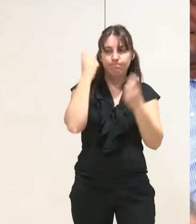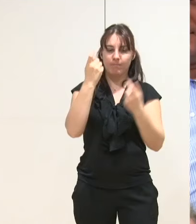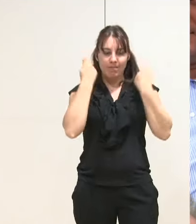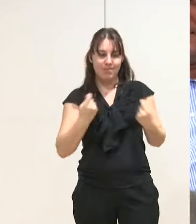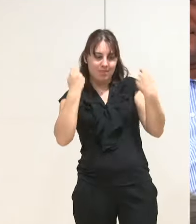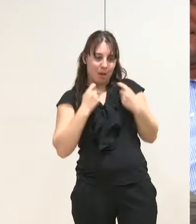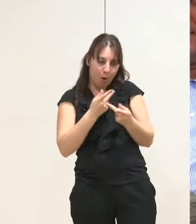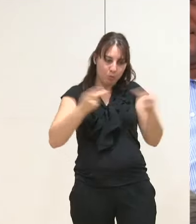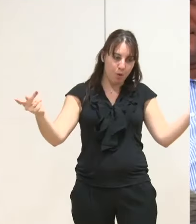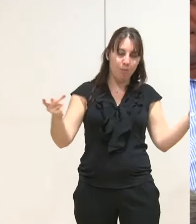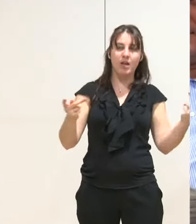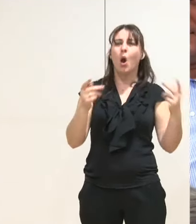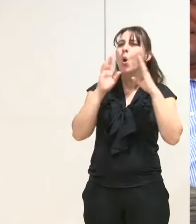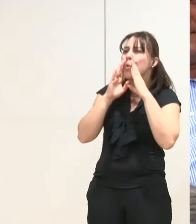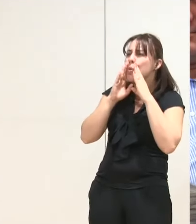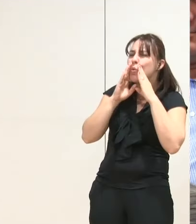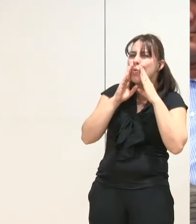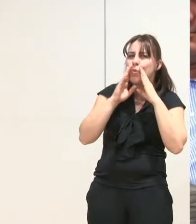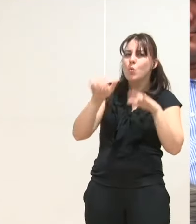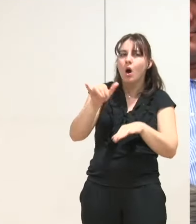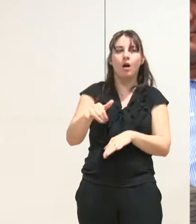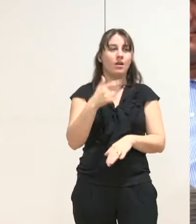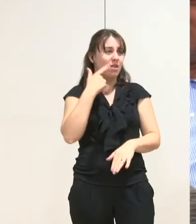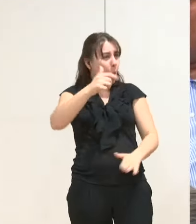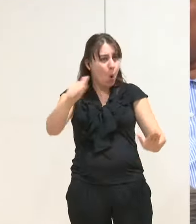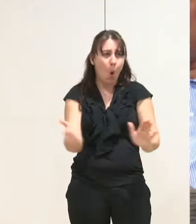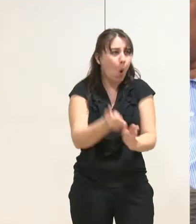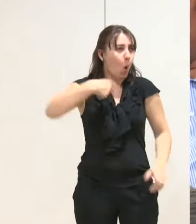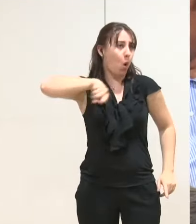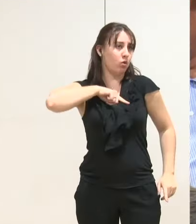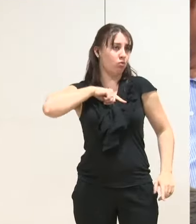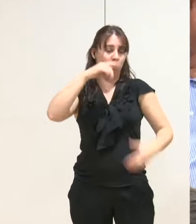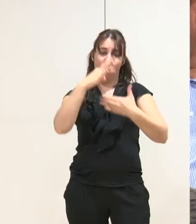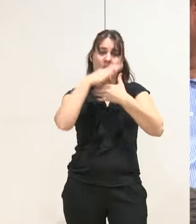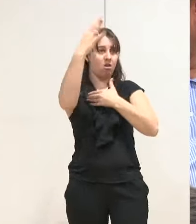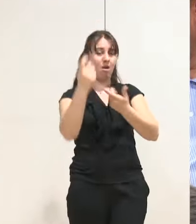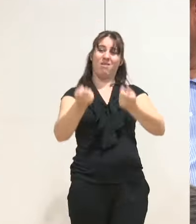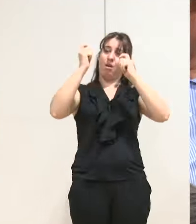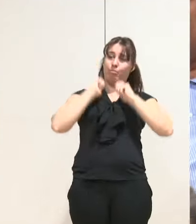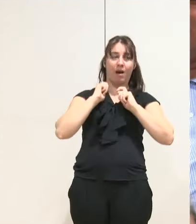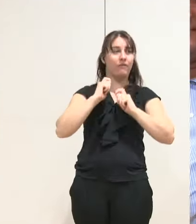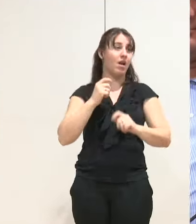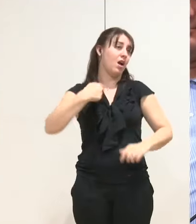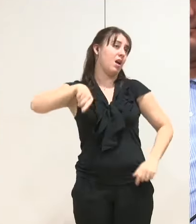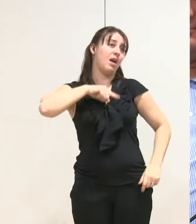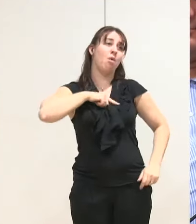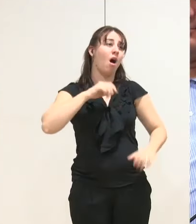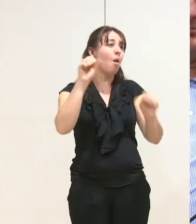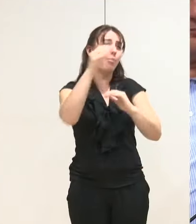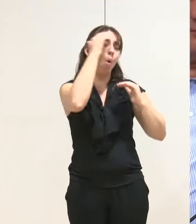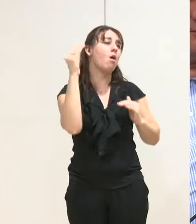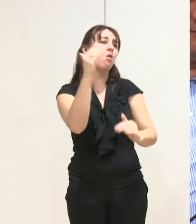publique de la manière dont vous le faites c'est notre rôle c'est le mandat qui nous a été confié et comptez sur moi pour